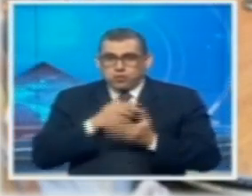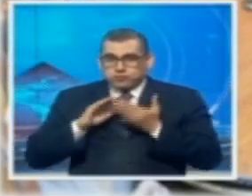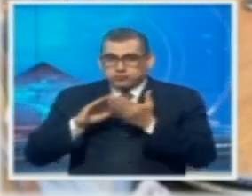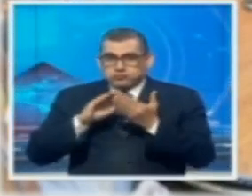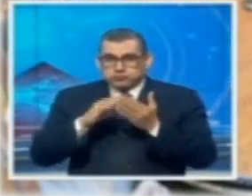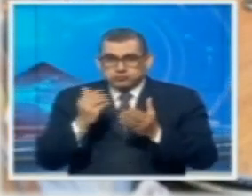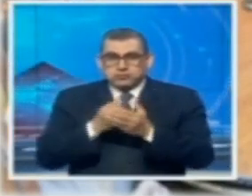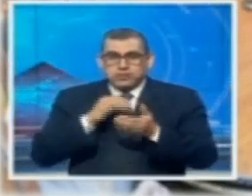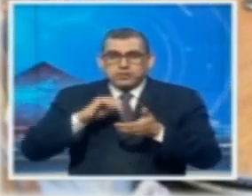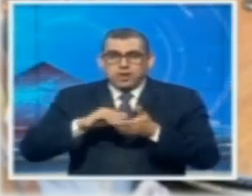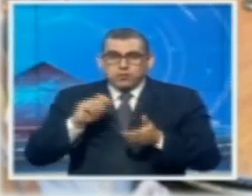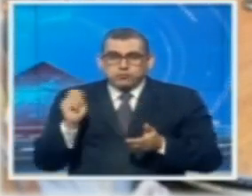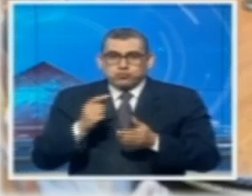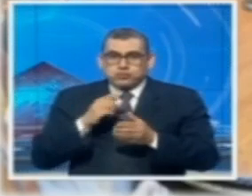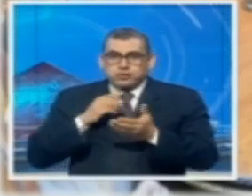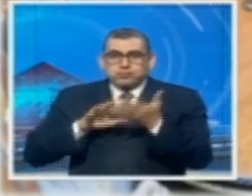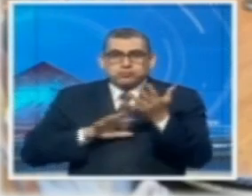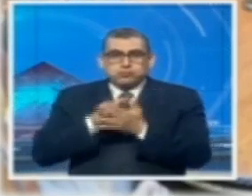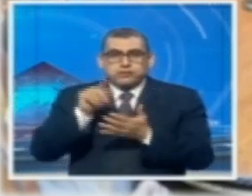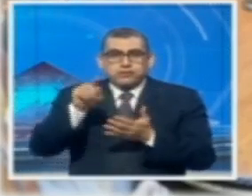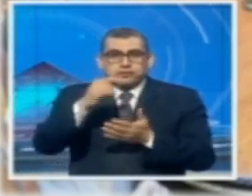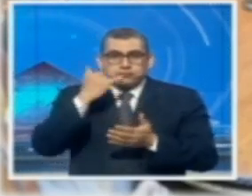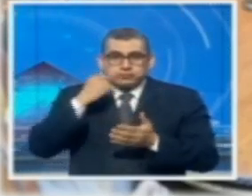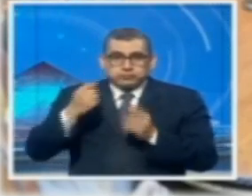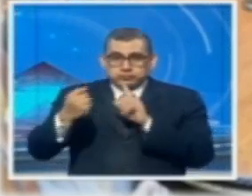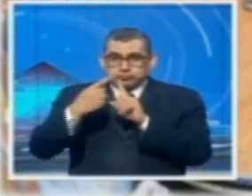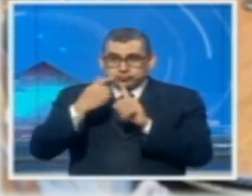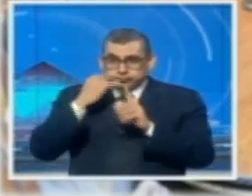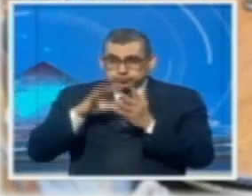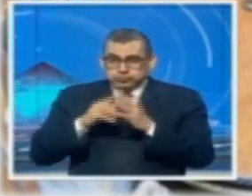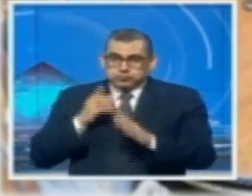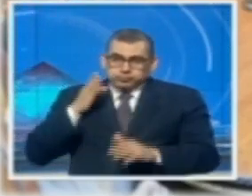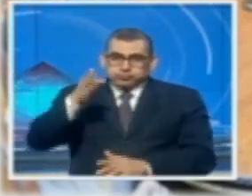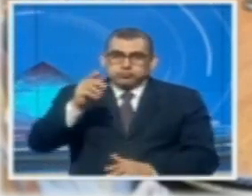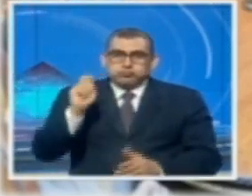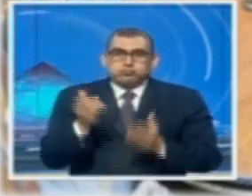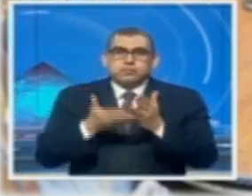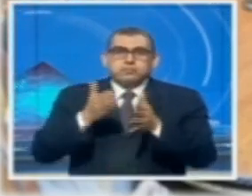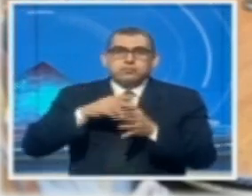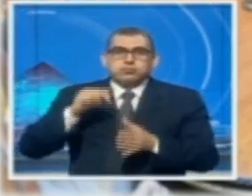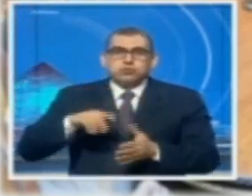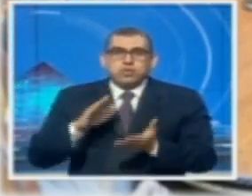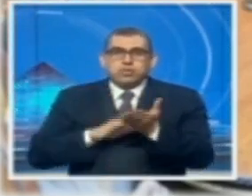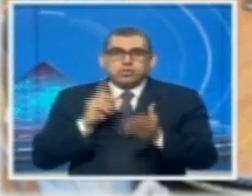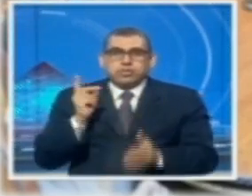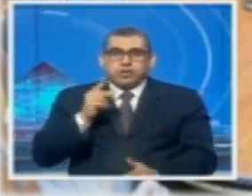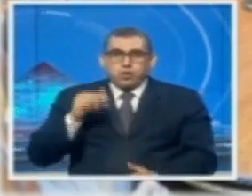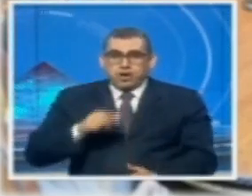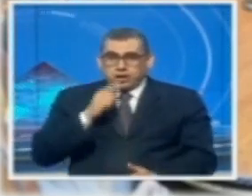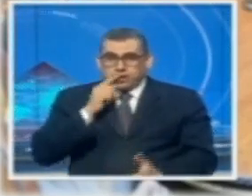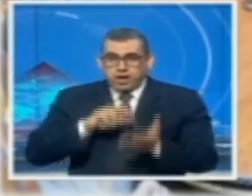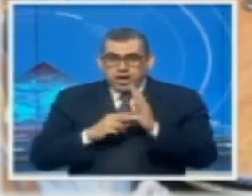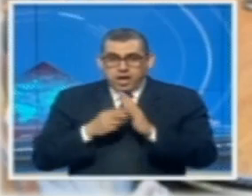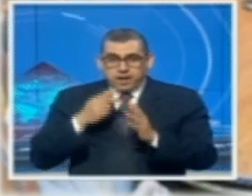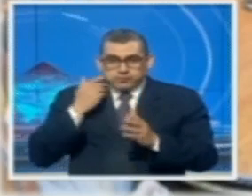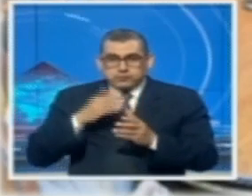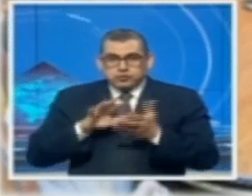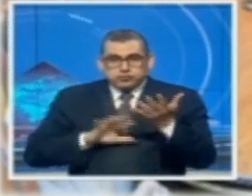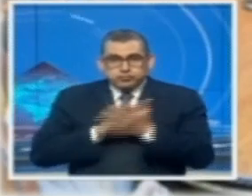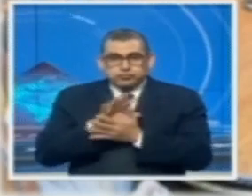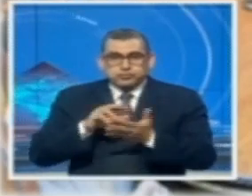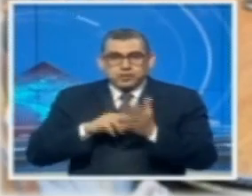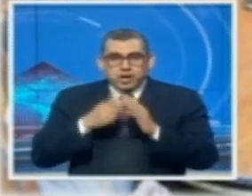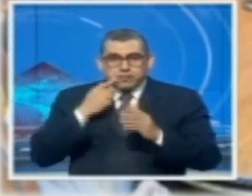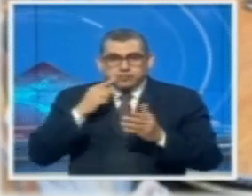للتعامل الفوري مع مختلف بلاغات الطوارئ من المواطنين، وكذلك مع كافة أنواع الأزمات